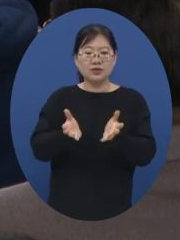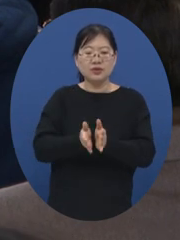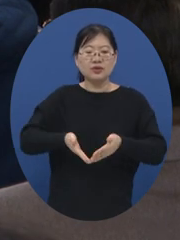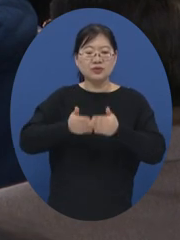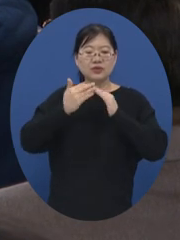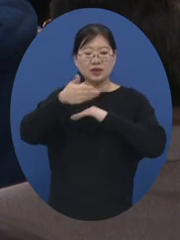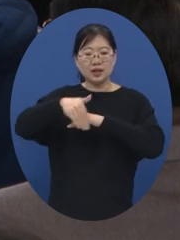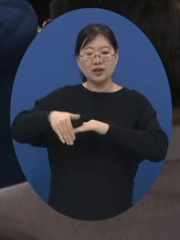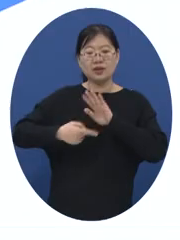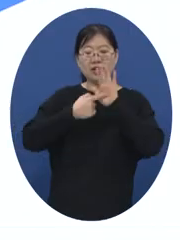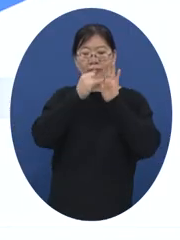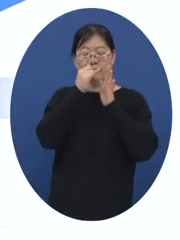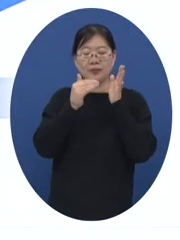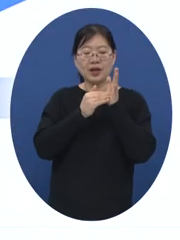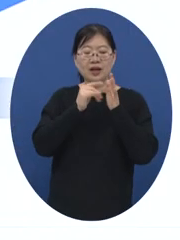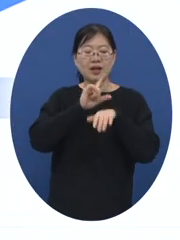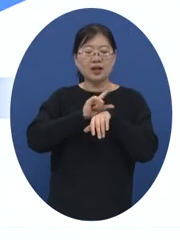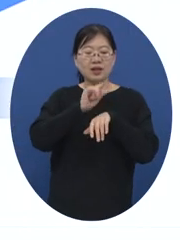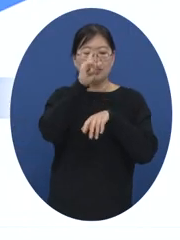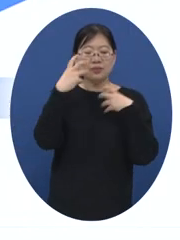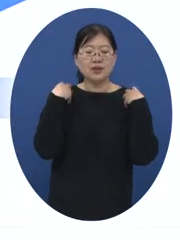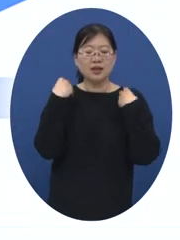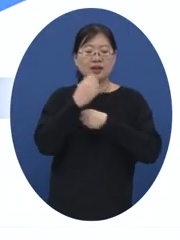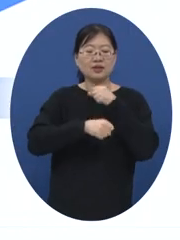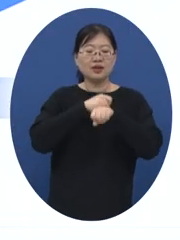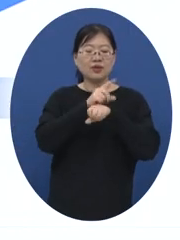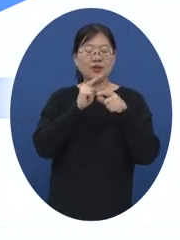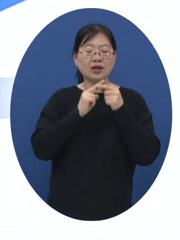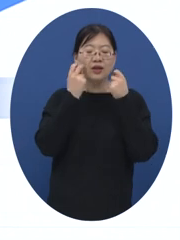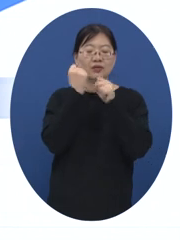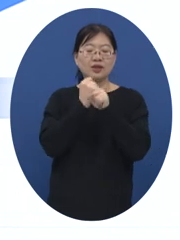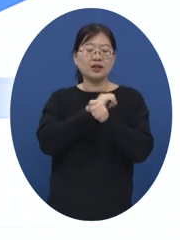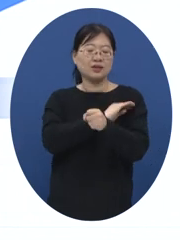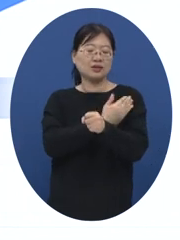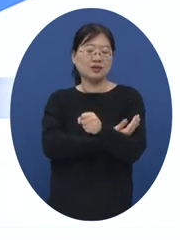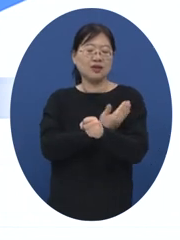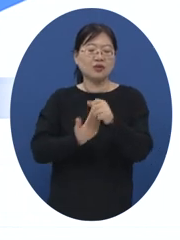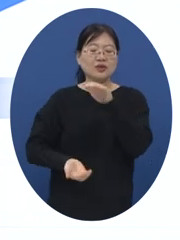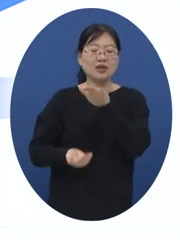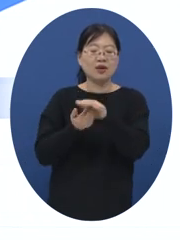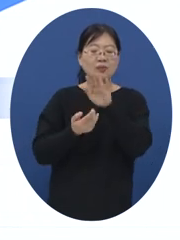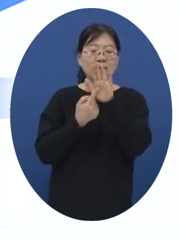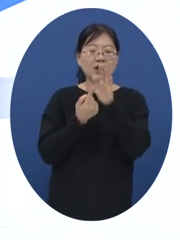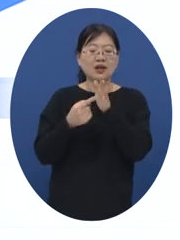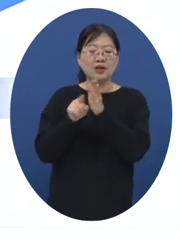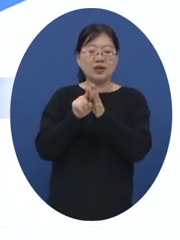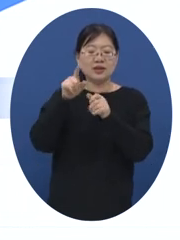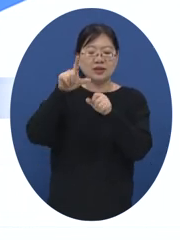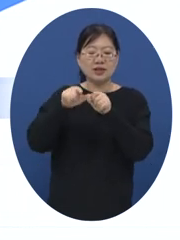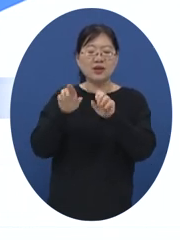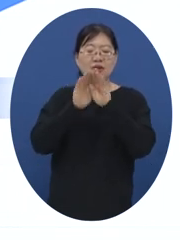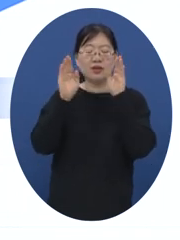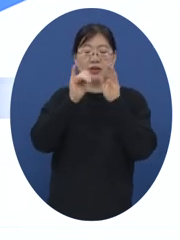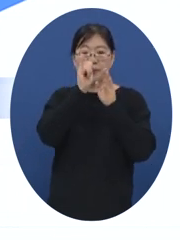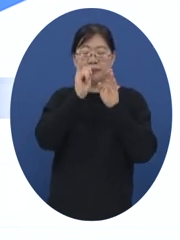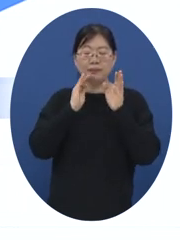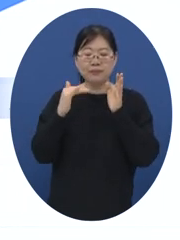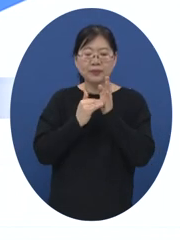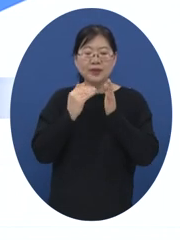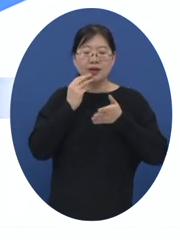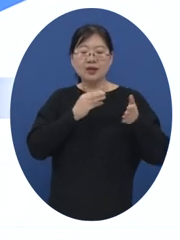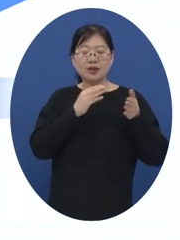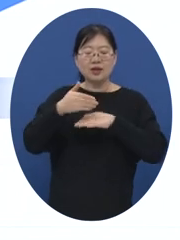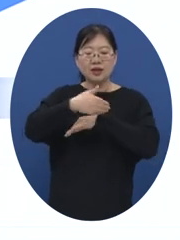계획도 알렸습니다. 지방정부의 자율성과 창조적인 능력을 최대한 발휘할 기회가 열렸다고